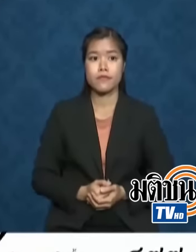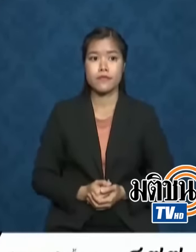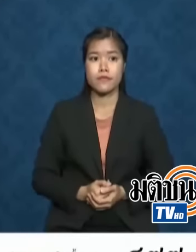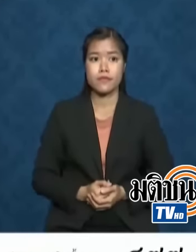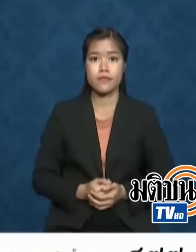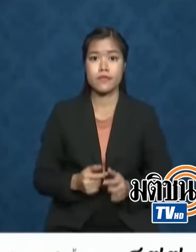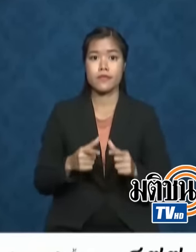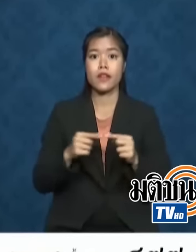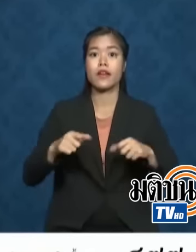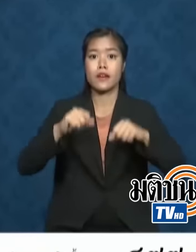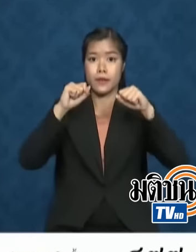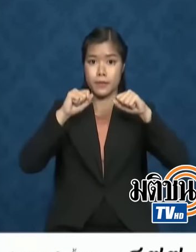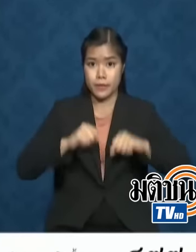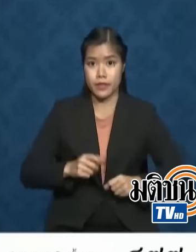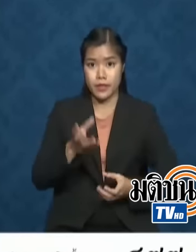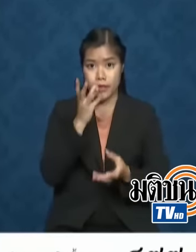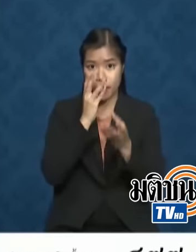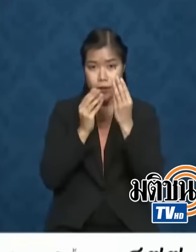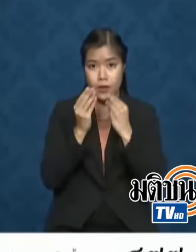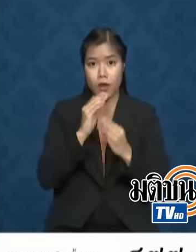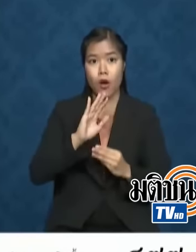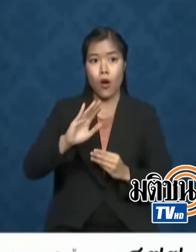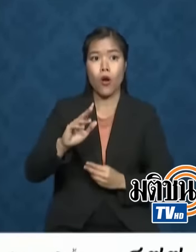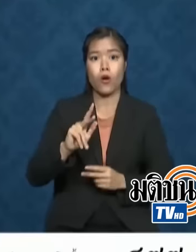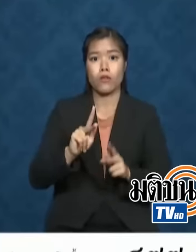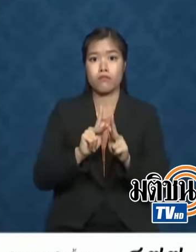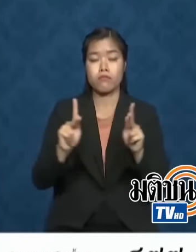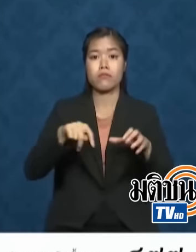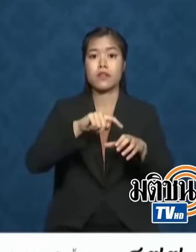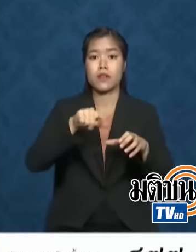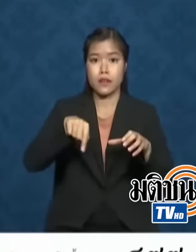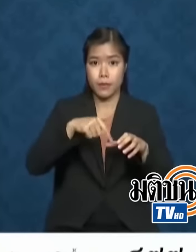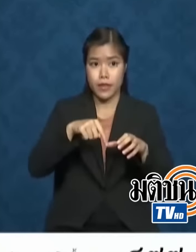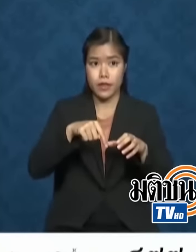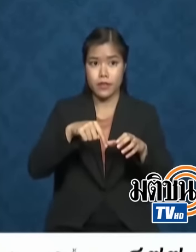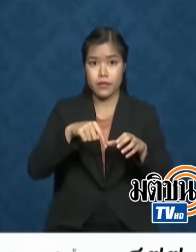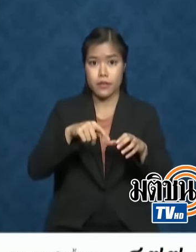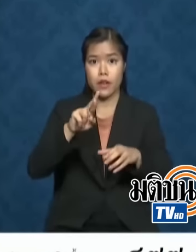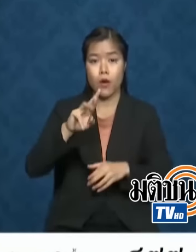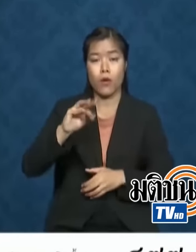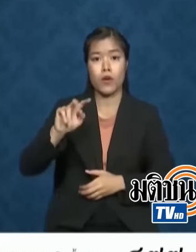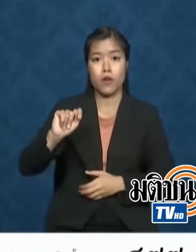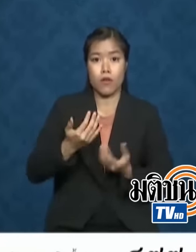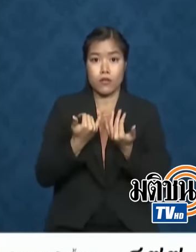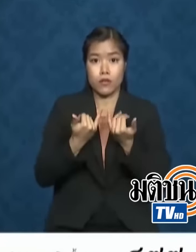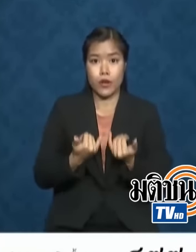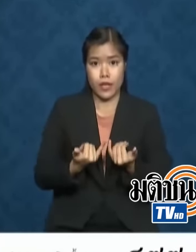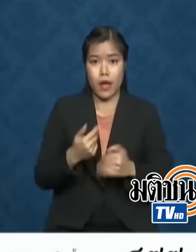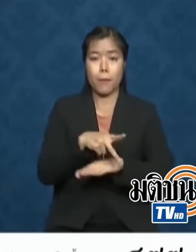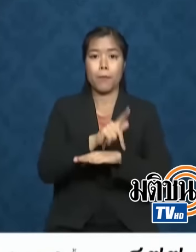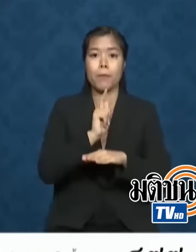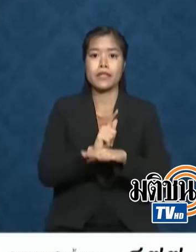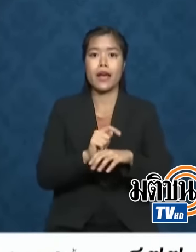ปในเรื่องของมติผลการศึกษาจากกรรมธิการที่ท่านประธานกรรมธิการคือรัฐมนตรีปัจจุบันเนี่ยนะครับเป็นประธาน